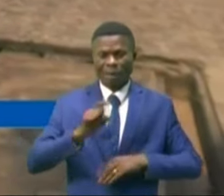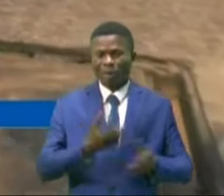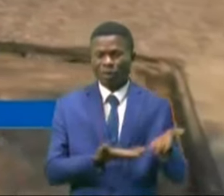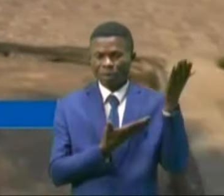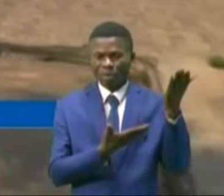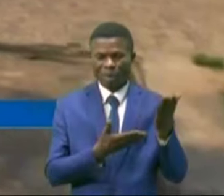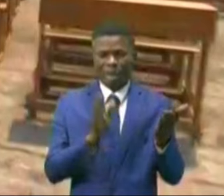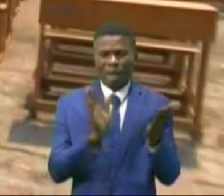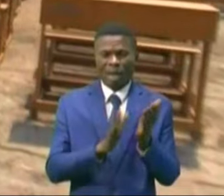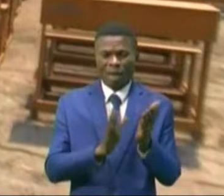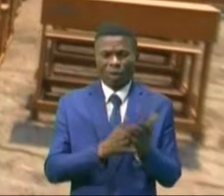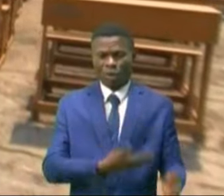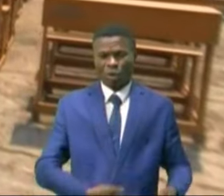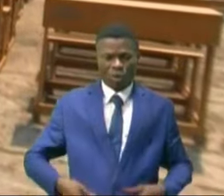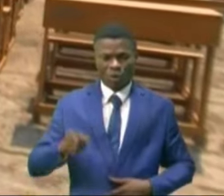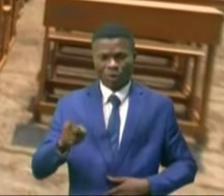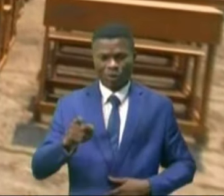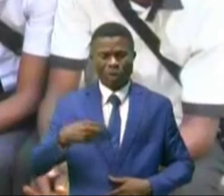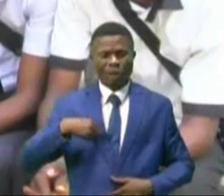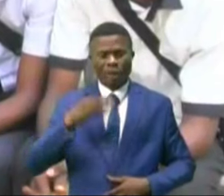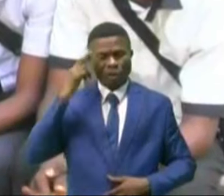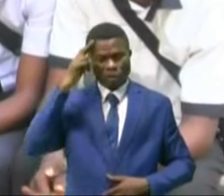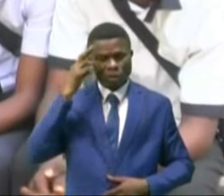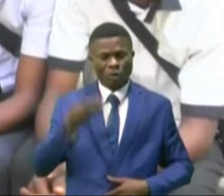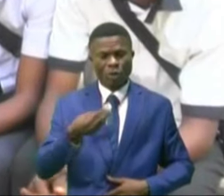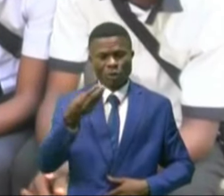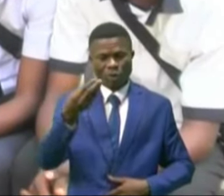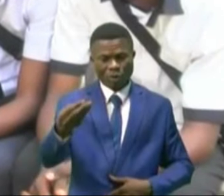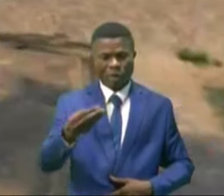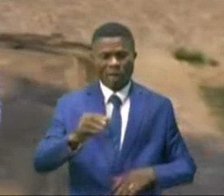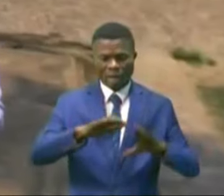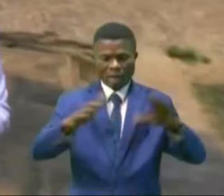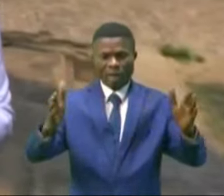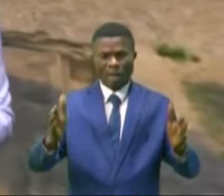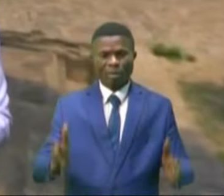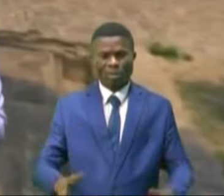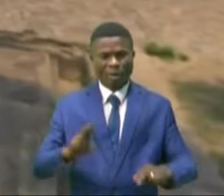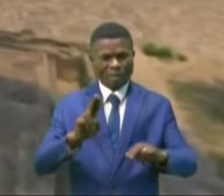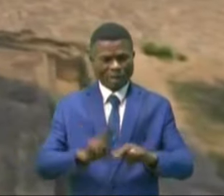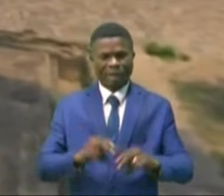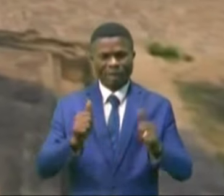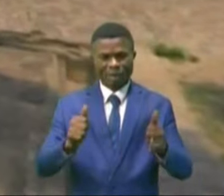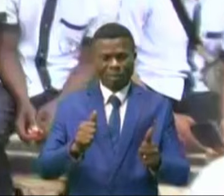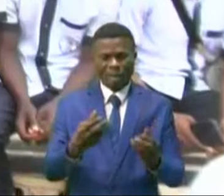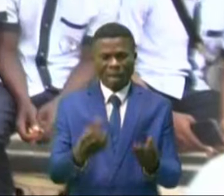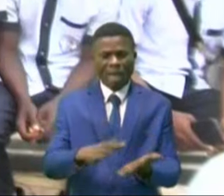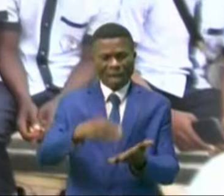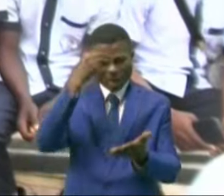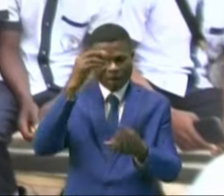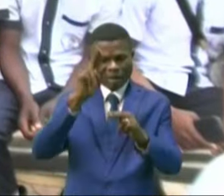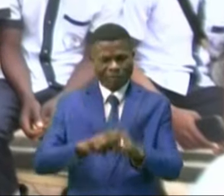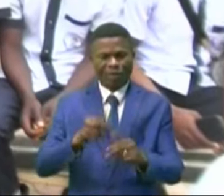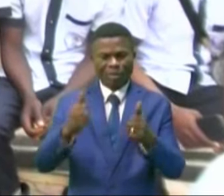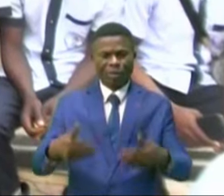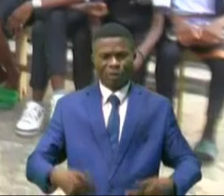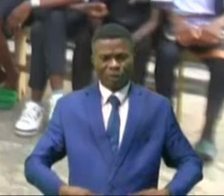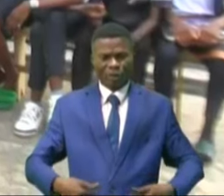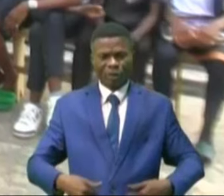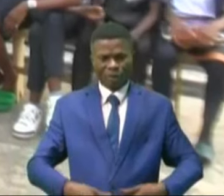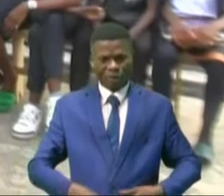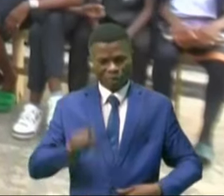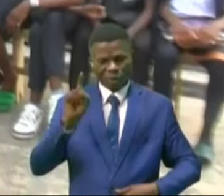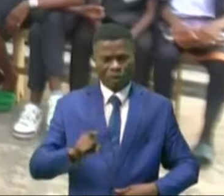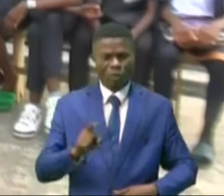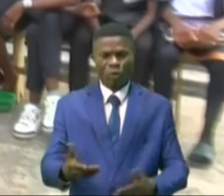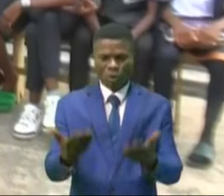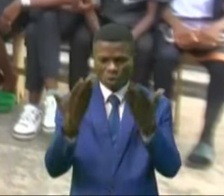lycée Bankazi, avons pensé à remettre ces bancs afin de permettre à nos jeunes qui devront